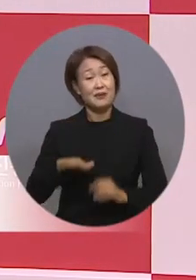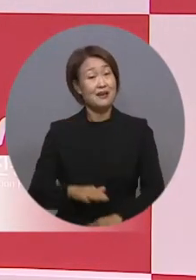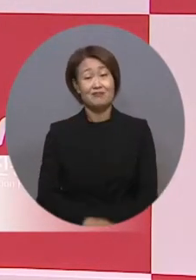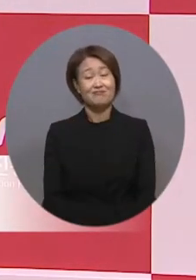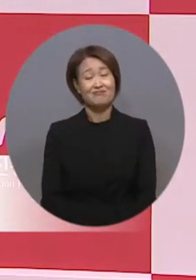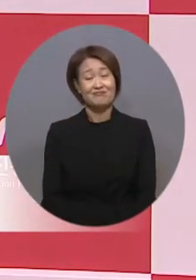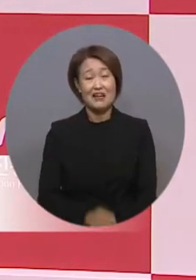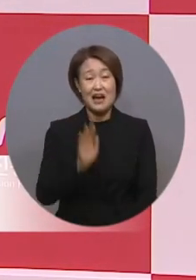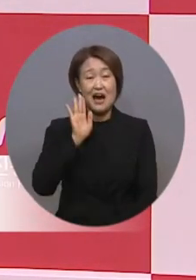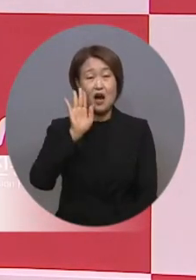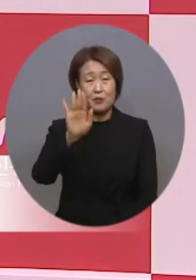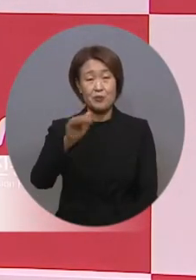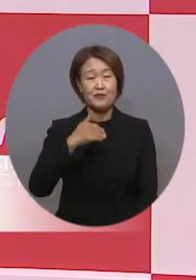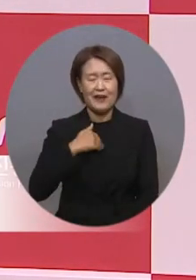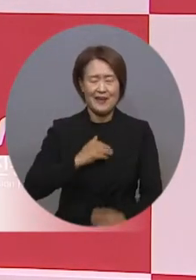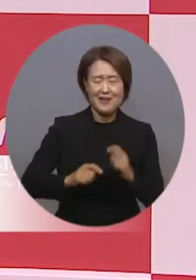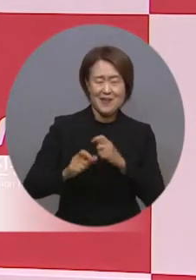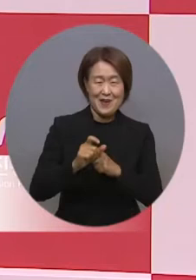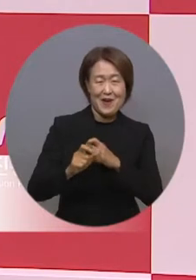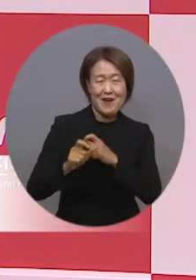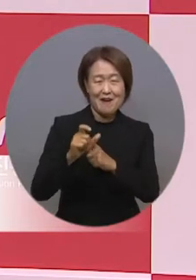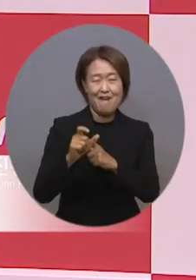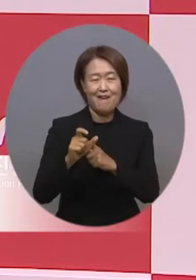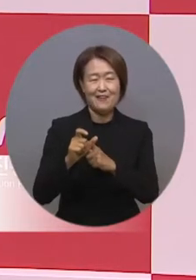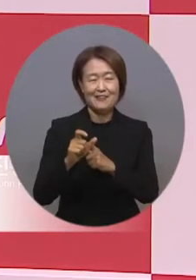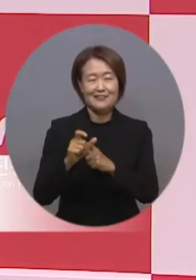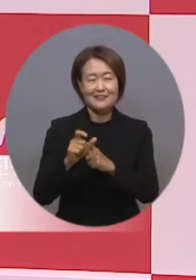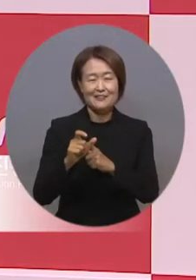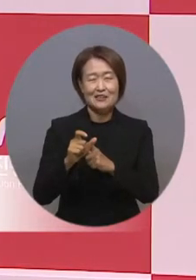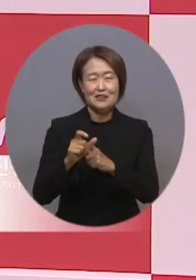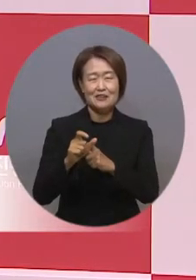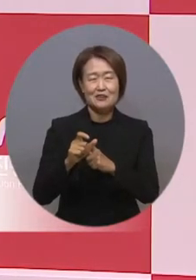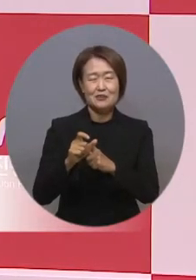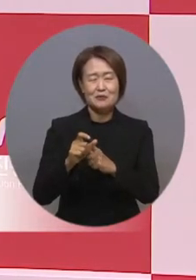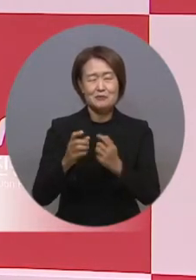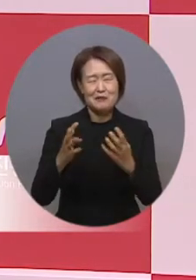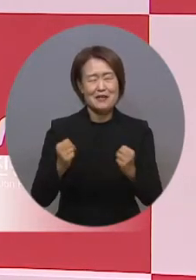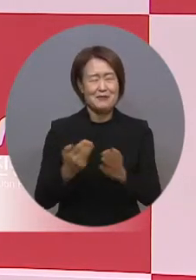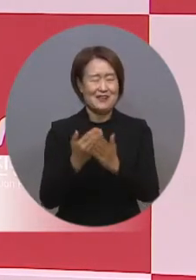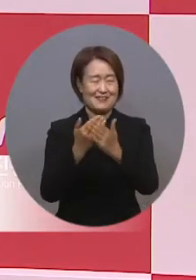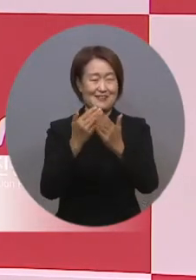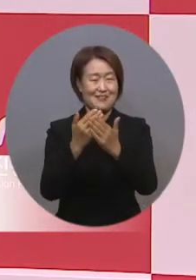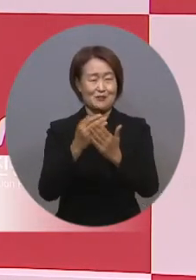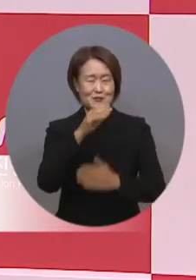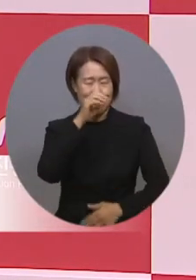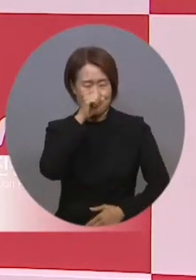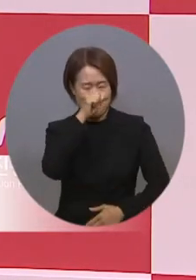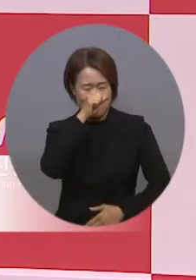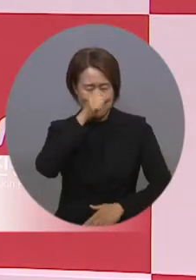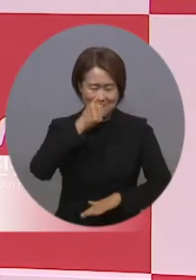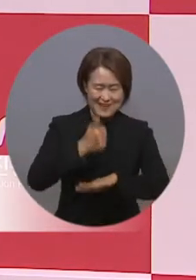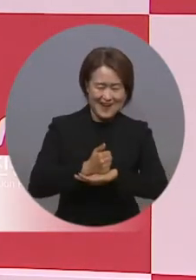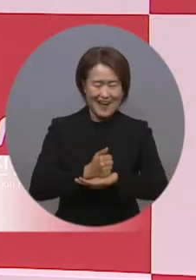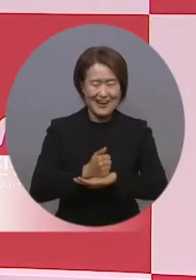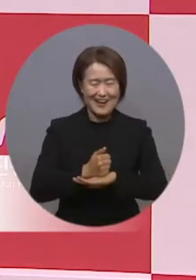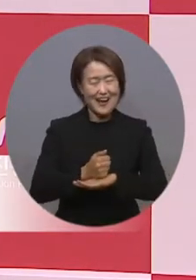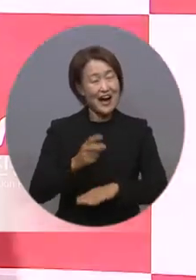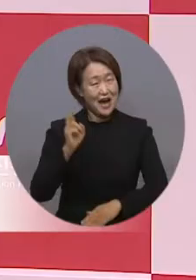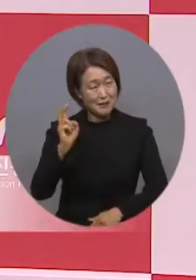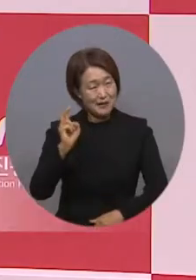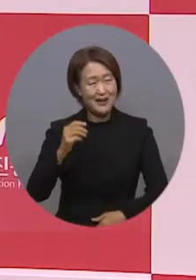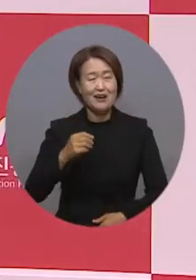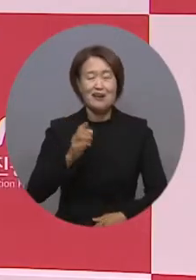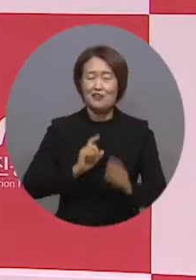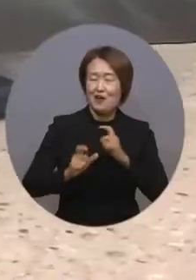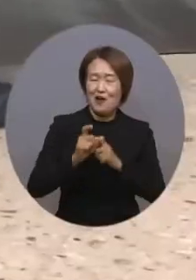앞으로도 제가 많이 클 거라는 뭐 그런 성과도 이뤄내야 되기 때문에 더 많이 간절한 마음으로 더